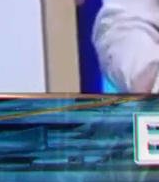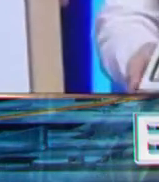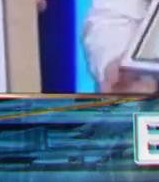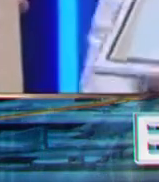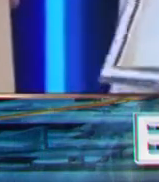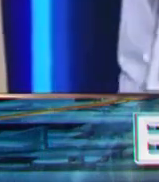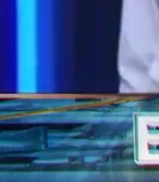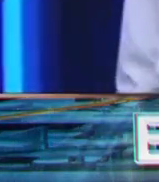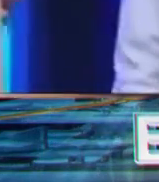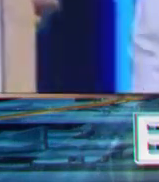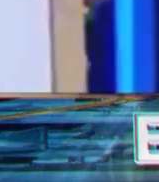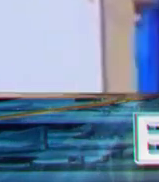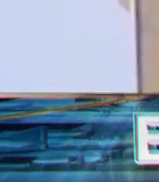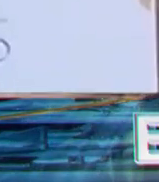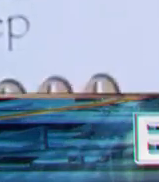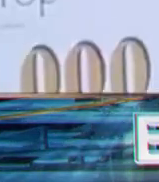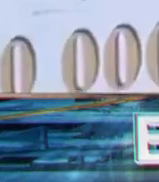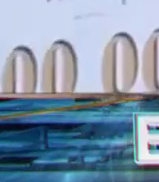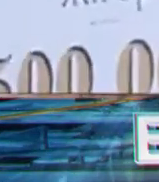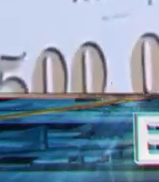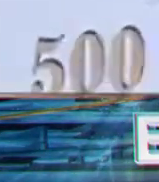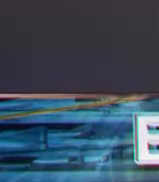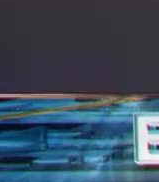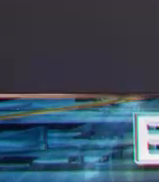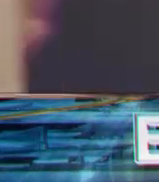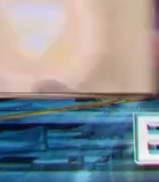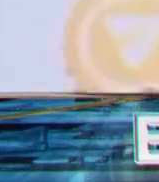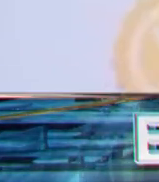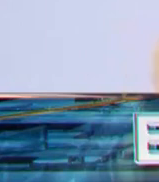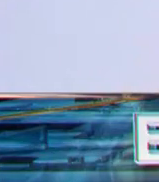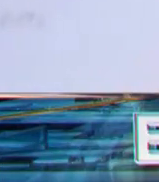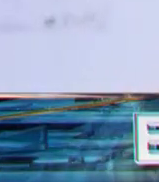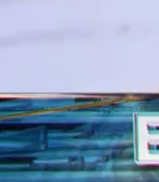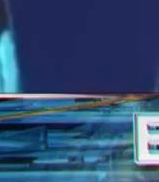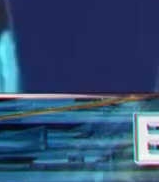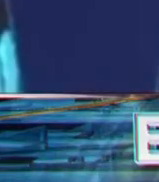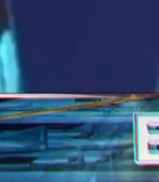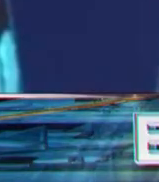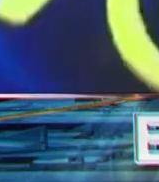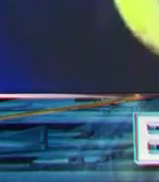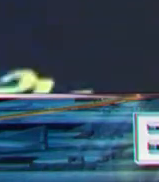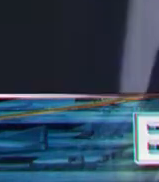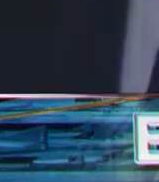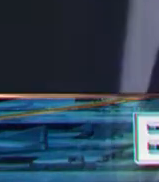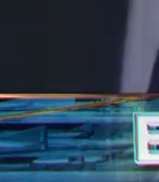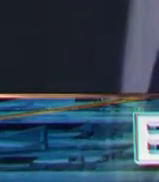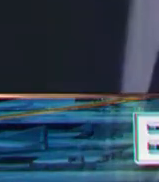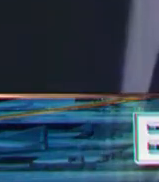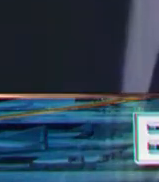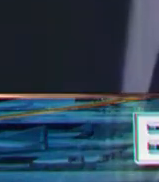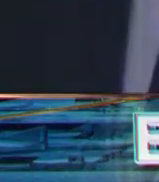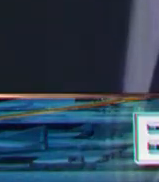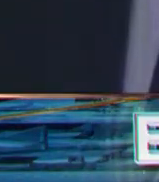Жігердің алғашқы жеңімпаздары анықталды. Бүгін Бейсен Құранбек атындағы сыйлықтың қорытындысы шығып, жүлдегерлер марапатталды. Мен